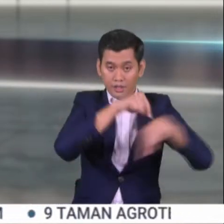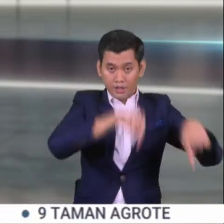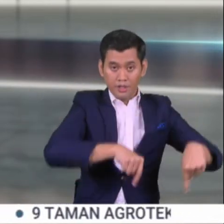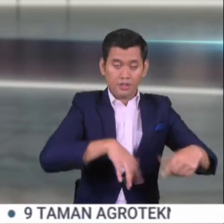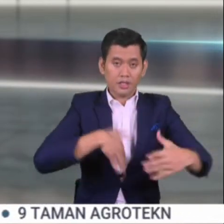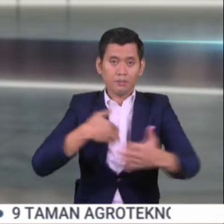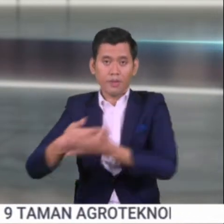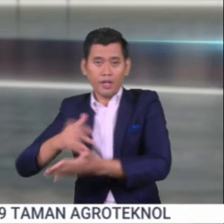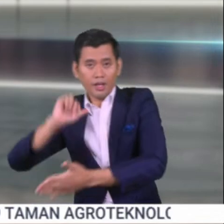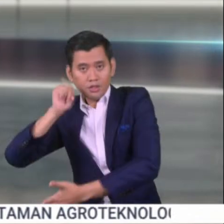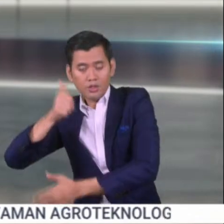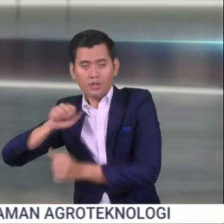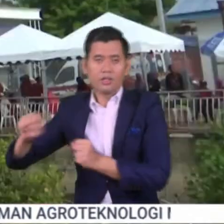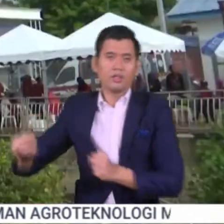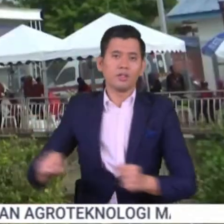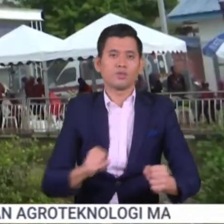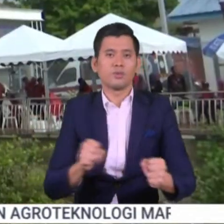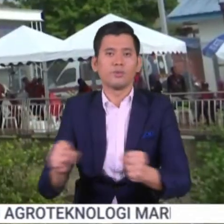di Sungai Kuantan.